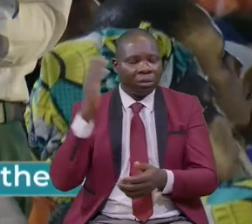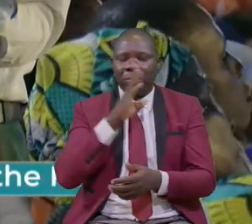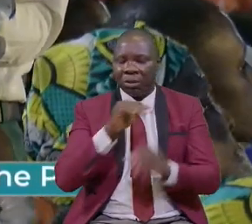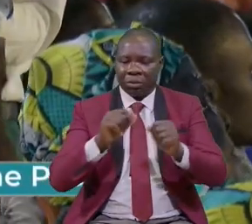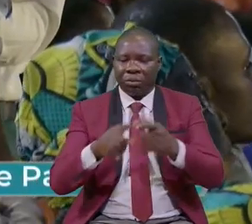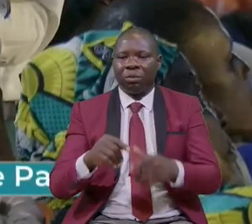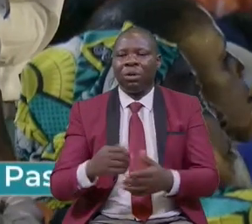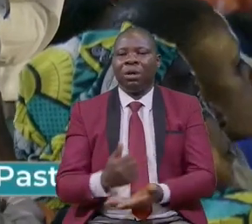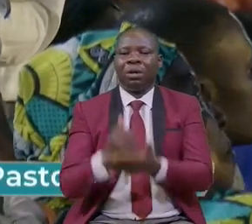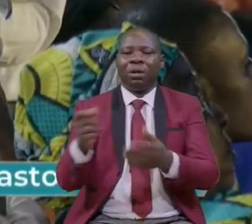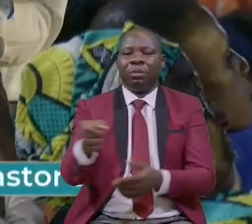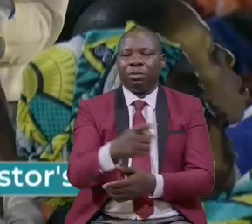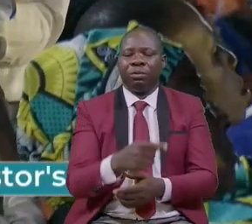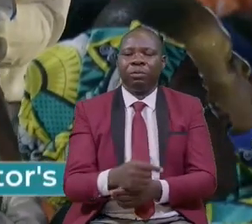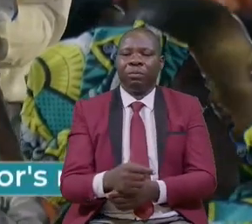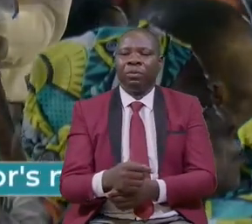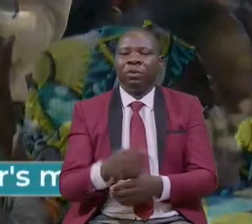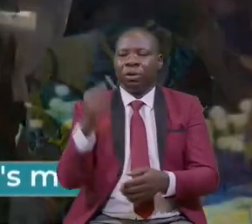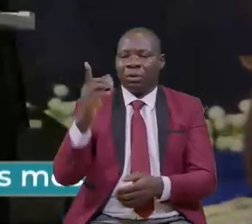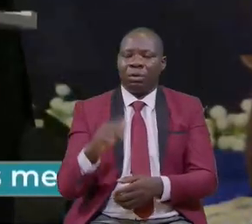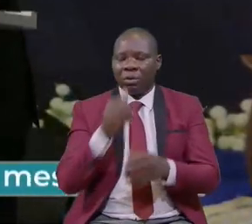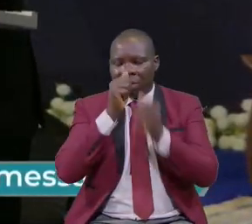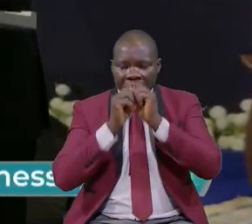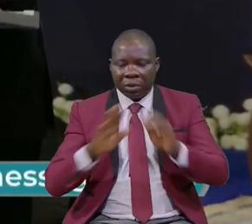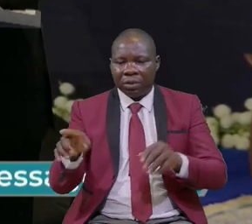Que Dieu vous bénisse comme vous le faites.